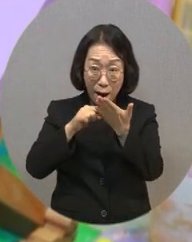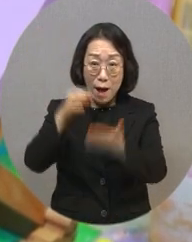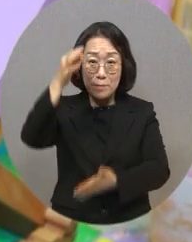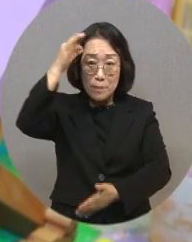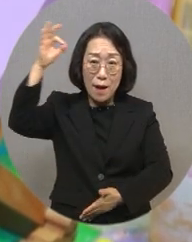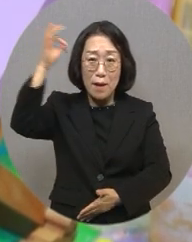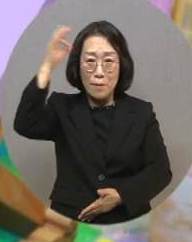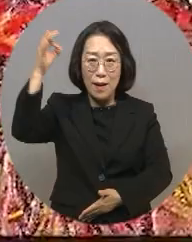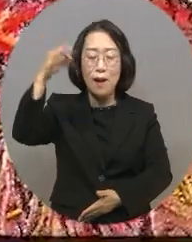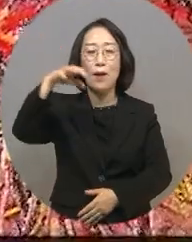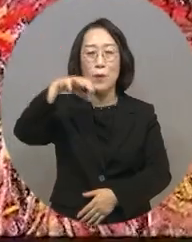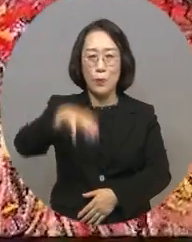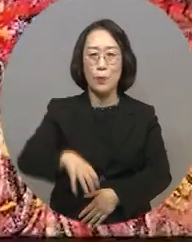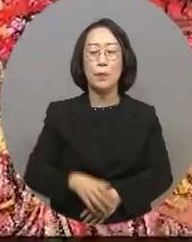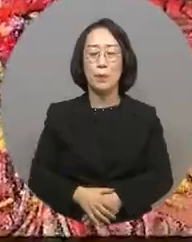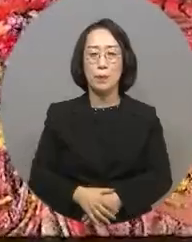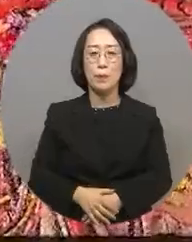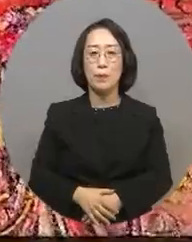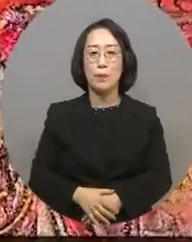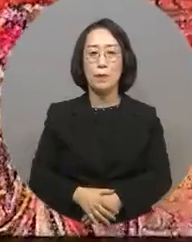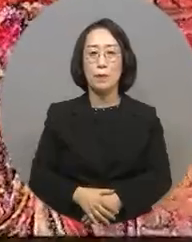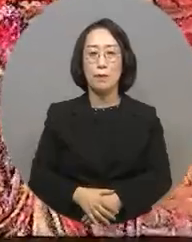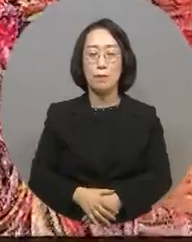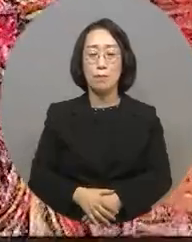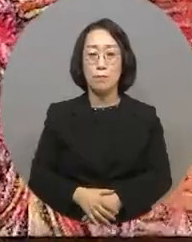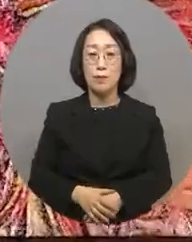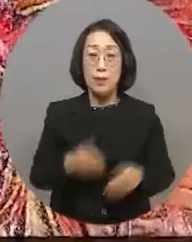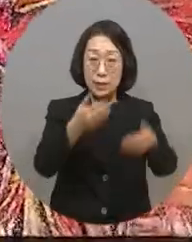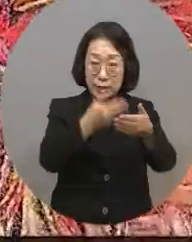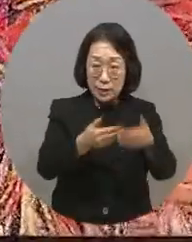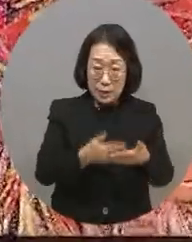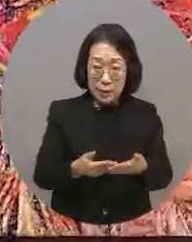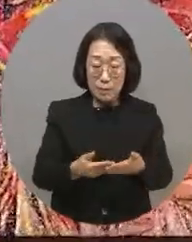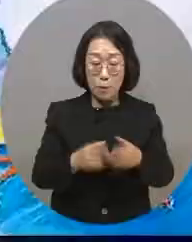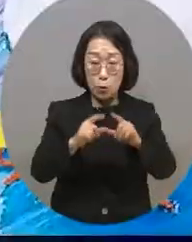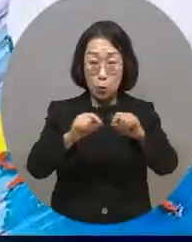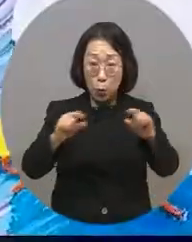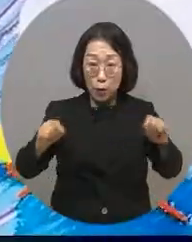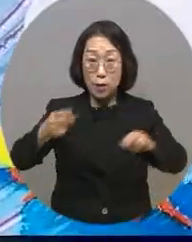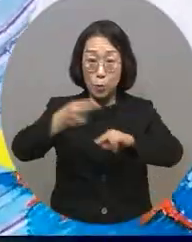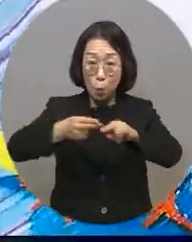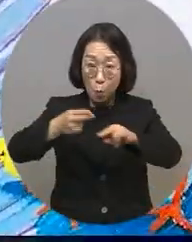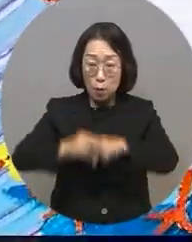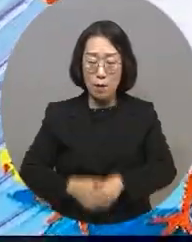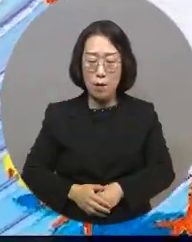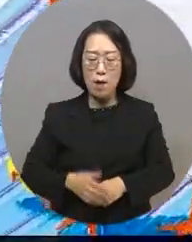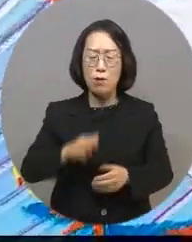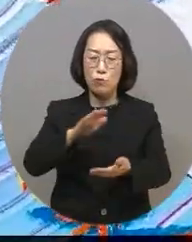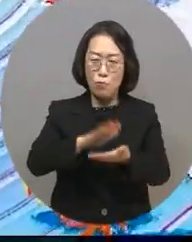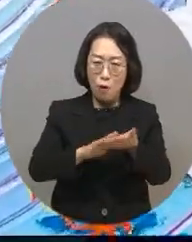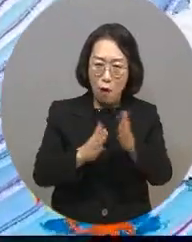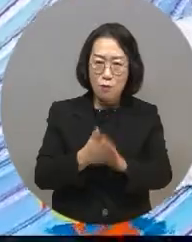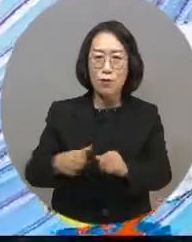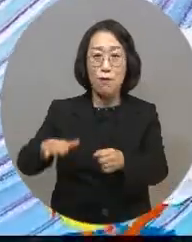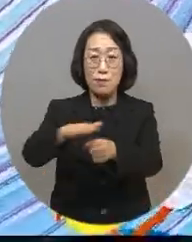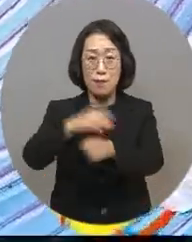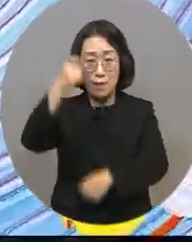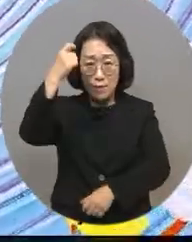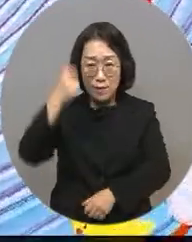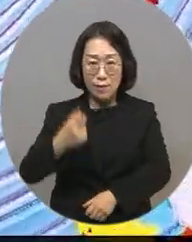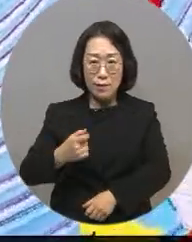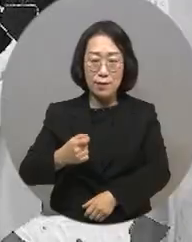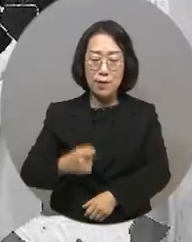마음의 창입니다. 그녀가 그려낸 음식들은 정성과 사랑이 깃든